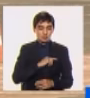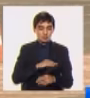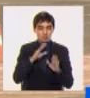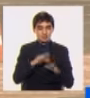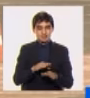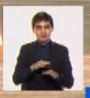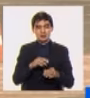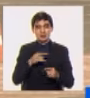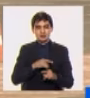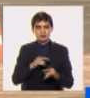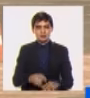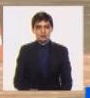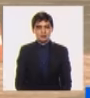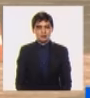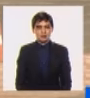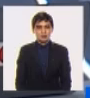месторождения